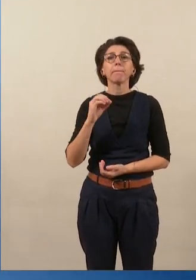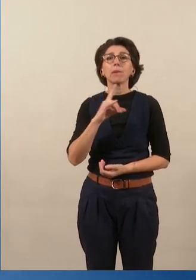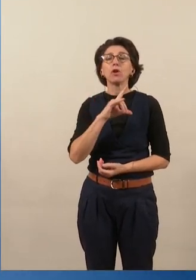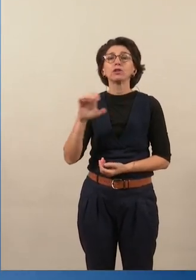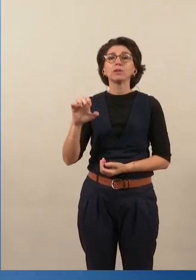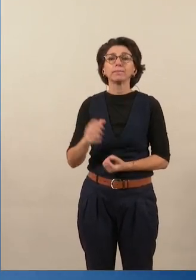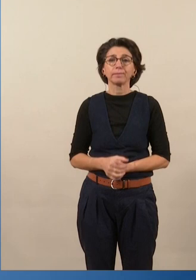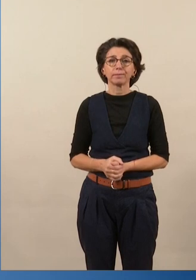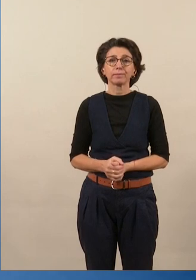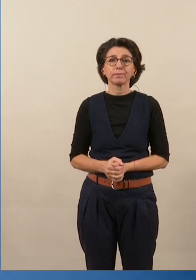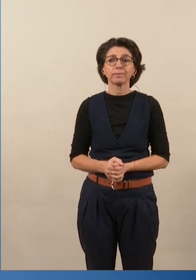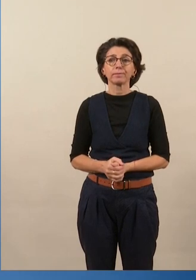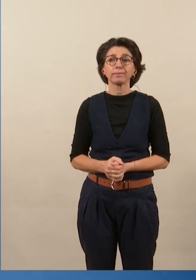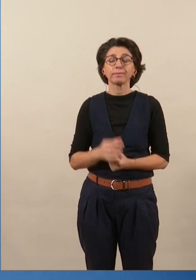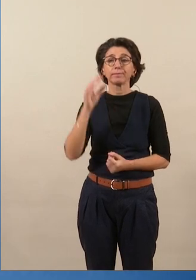roche